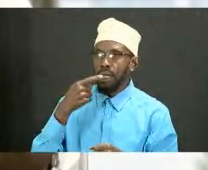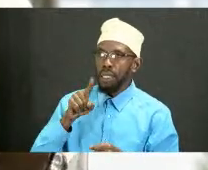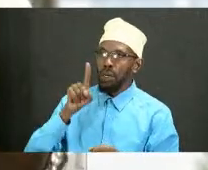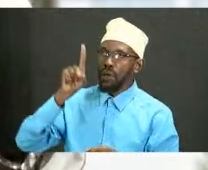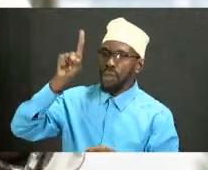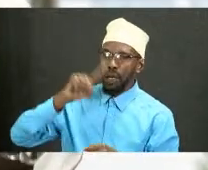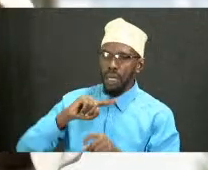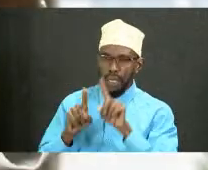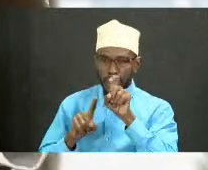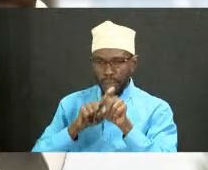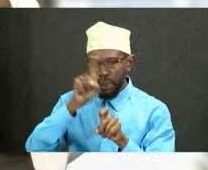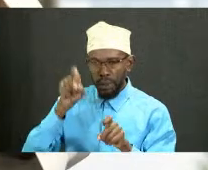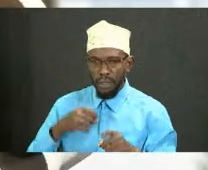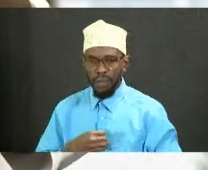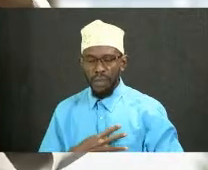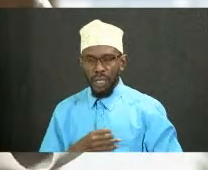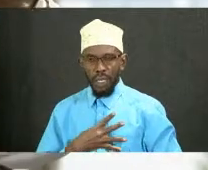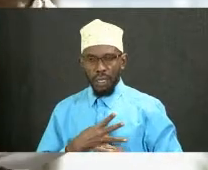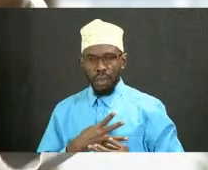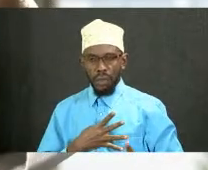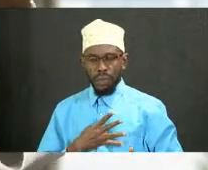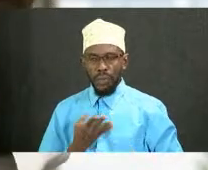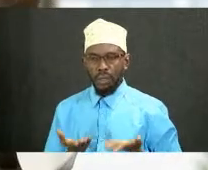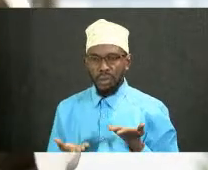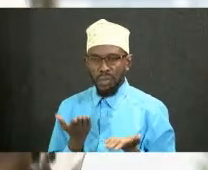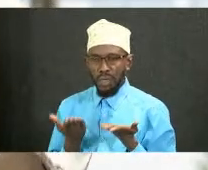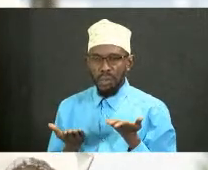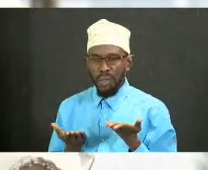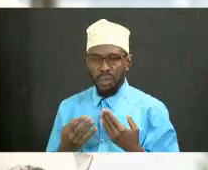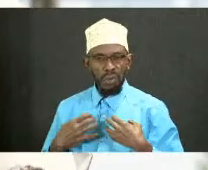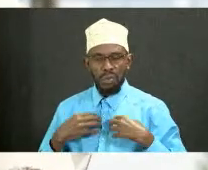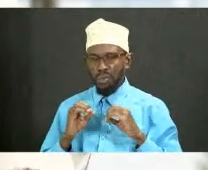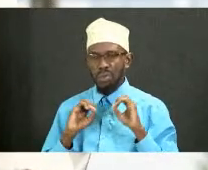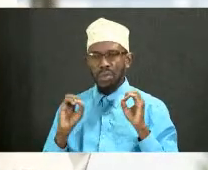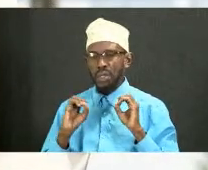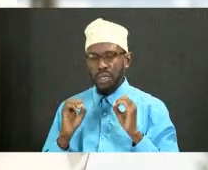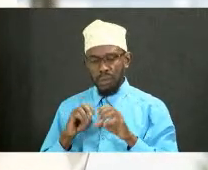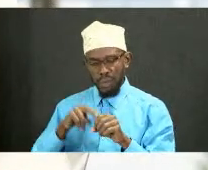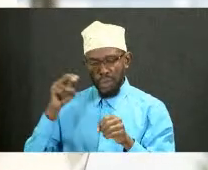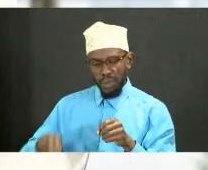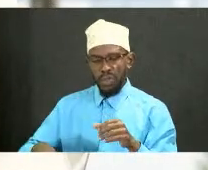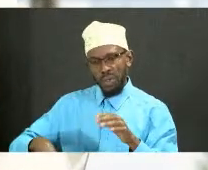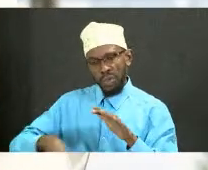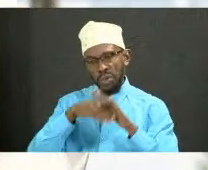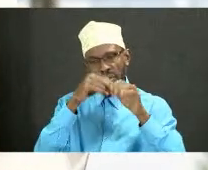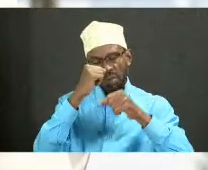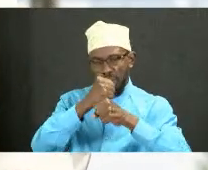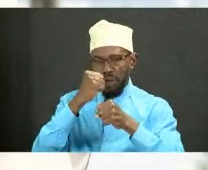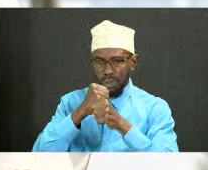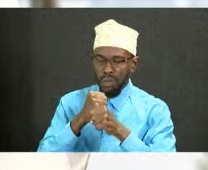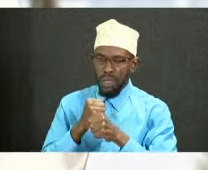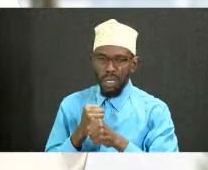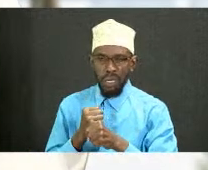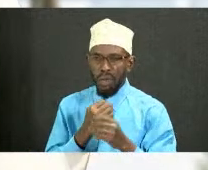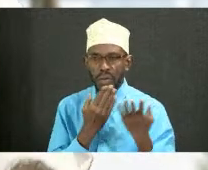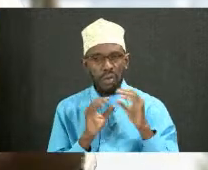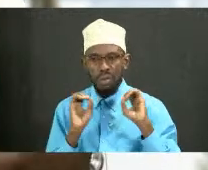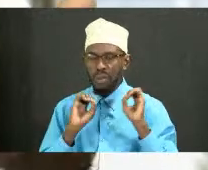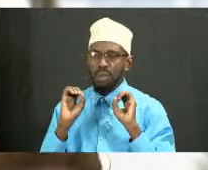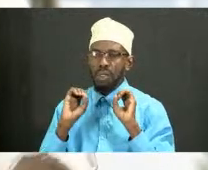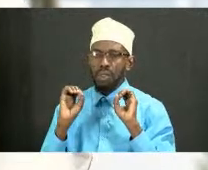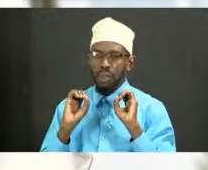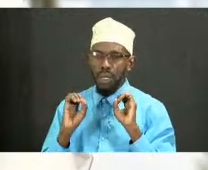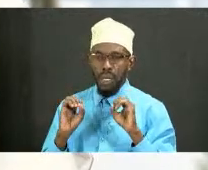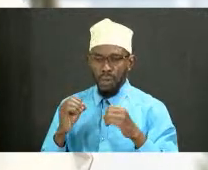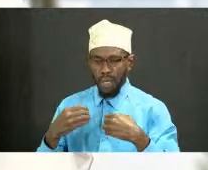Subhanahu wa Ta'ala anatutihini kwa ile hofu kwamba pengine mtu hakuwa anatarajia kwamba atapoteza kazi au atapoteza ajira, atapoteza malipo yake,